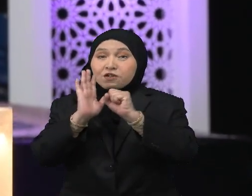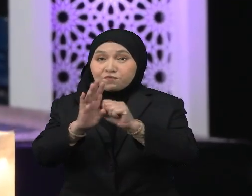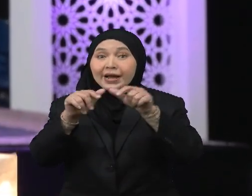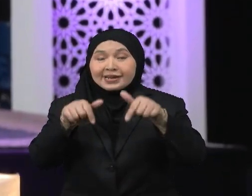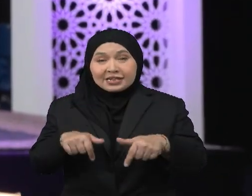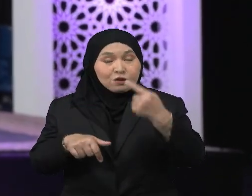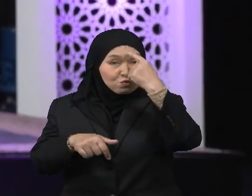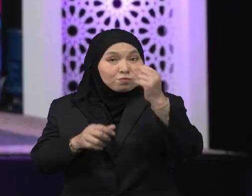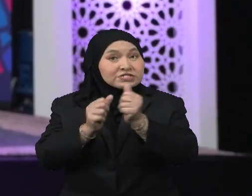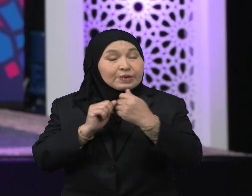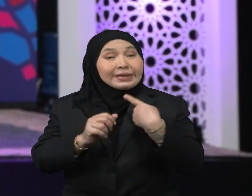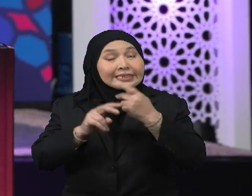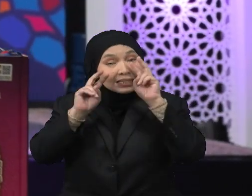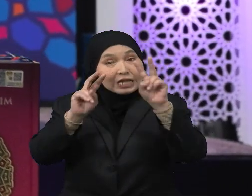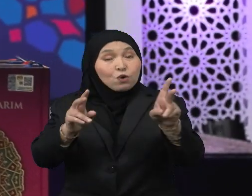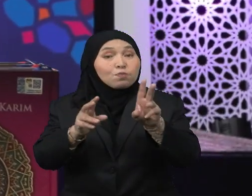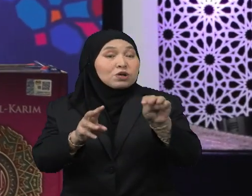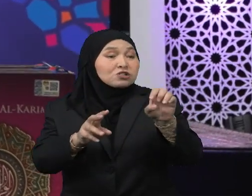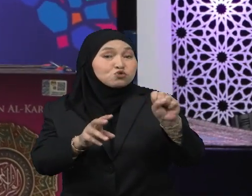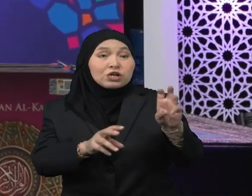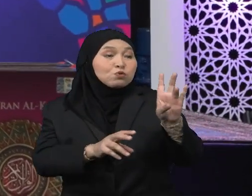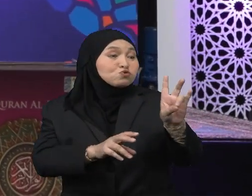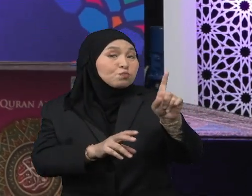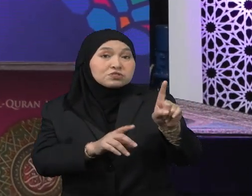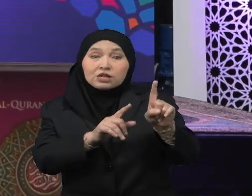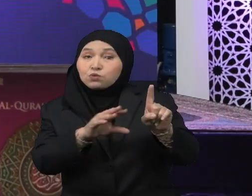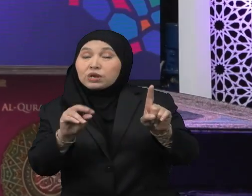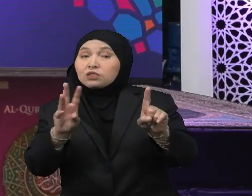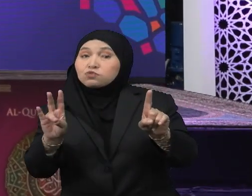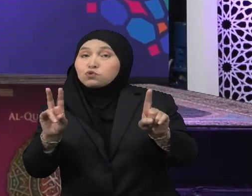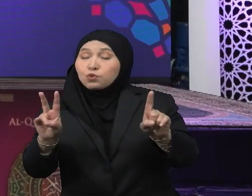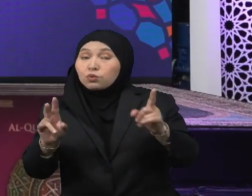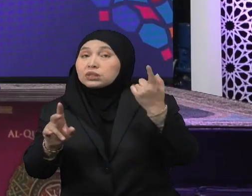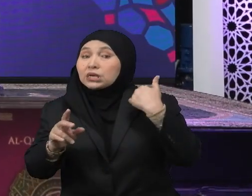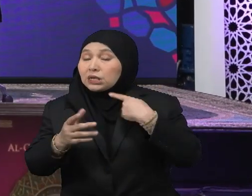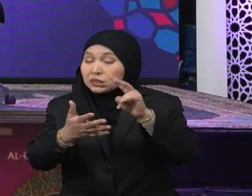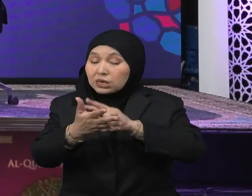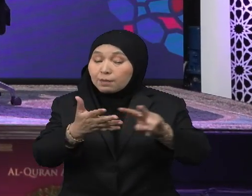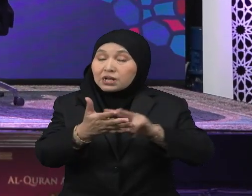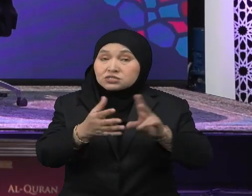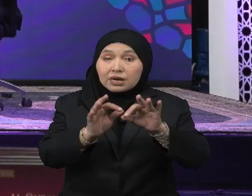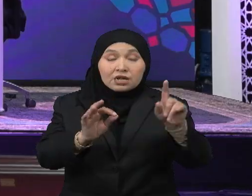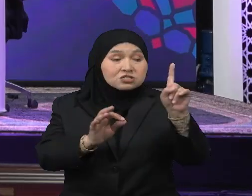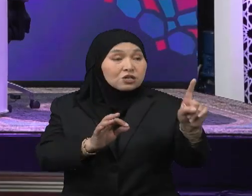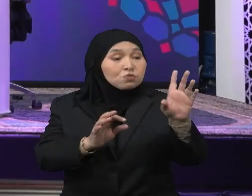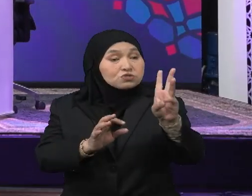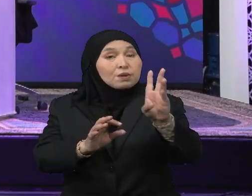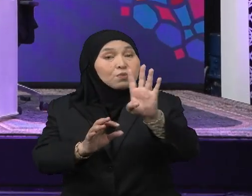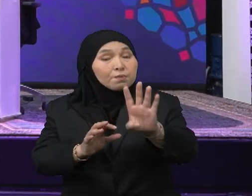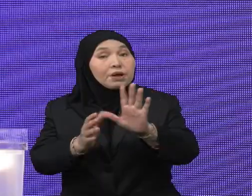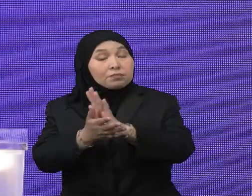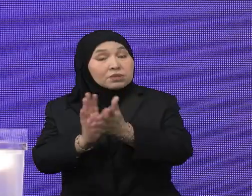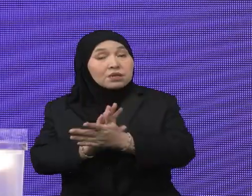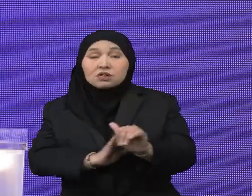kita melihat kepada halaman 71 dan 72 dan sebentar tadi kita membaca dari pada ayat 164 sebagai